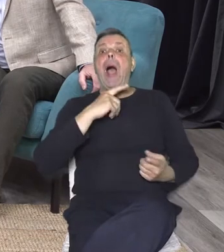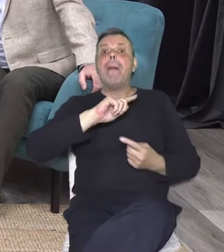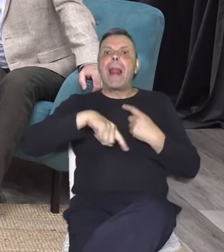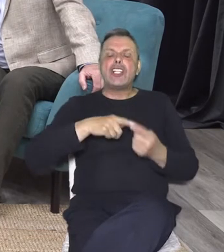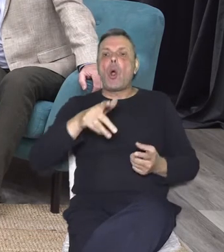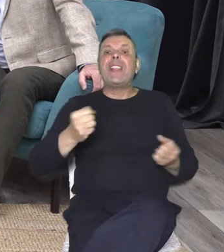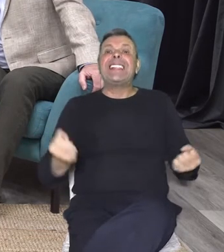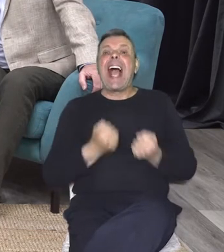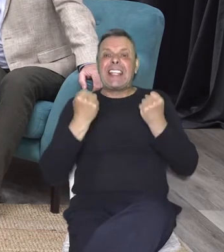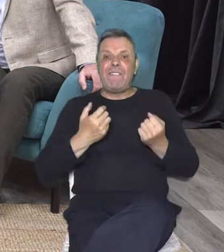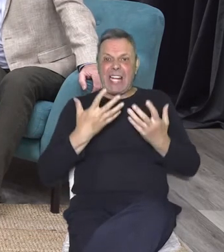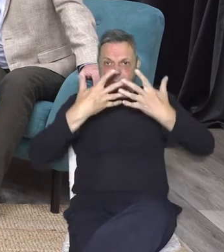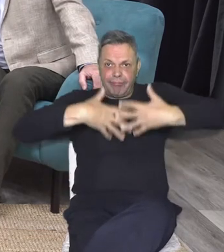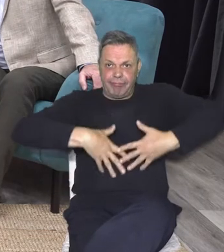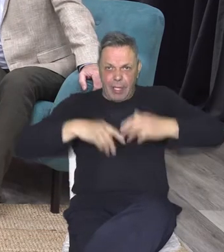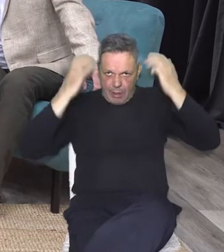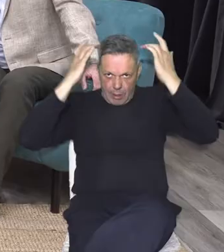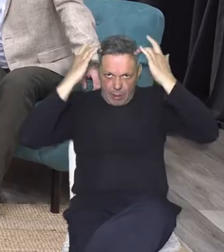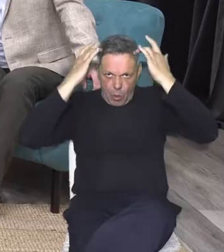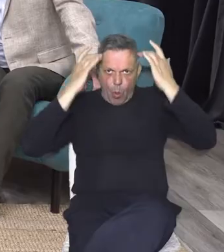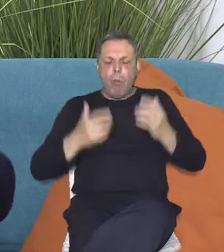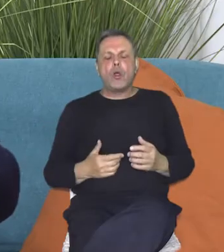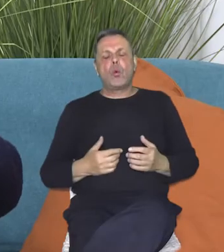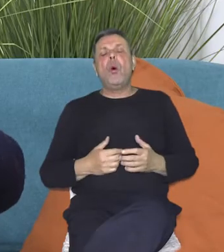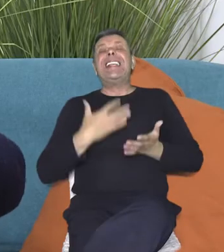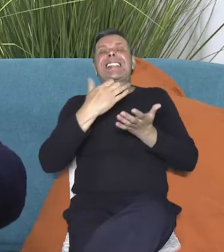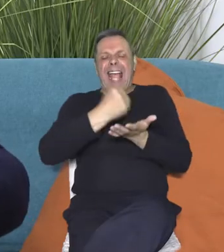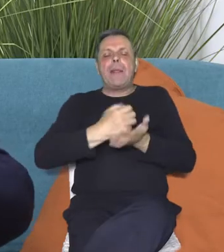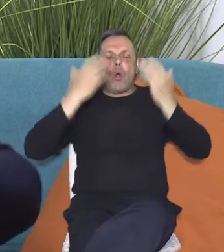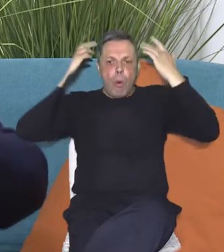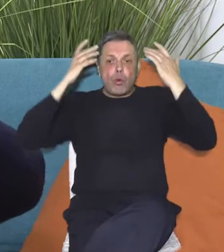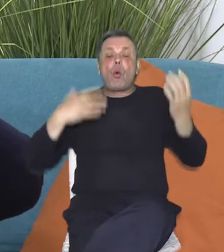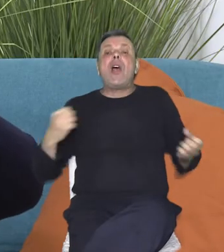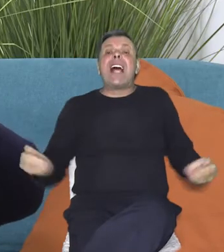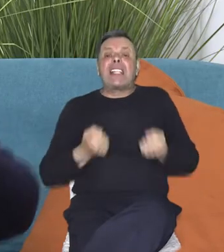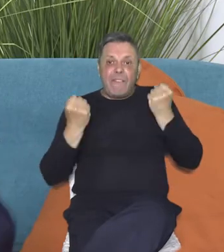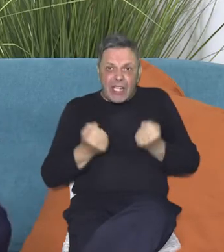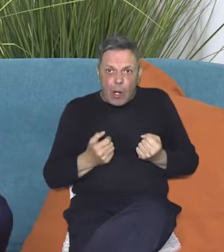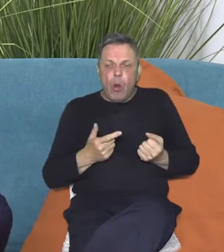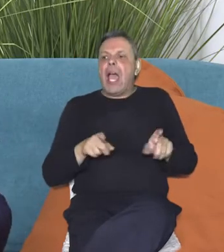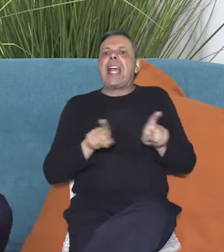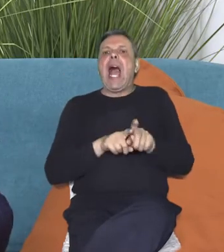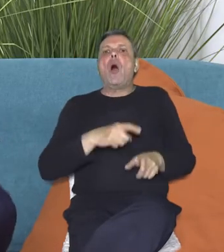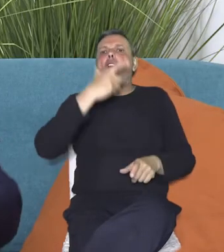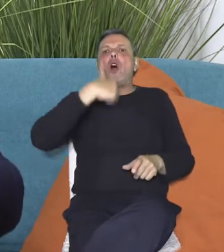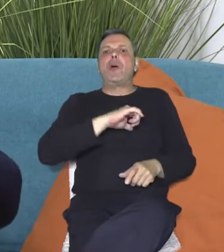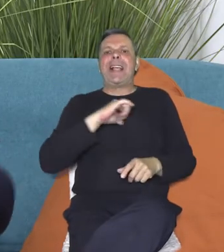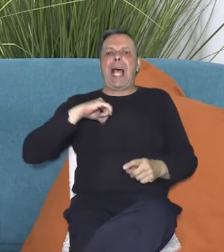pleše, kod njih se aktivira taj set živčanih stanica koji bi se aktivirao i da ta osoba sama